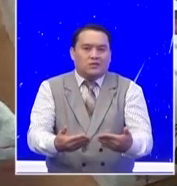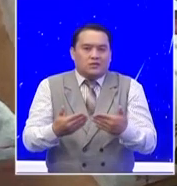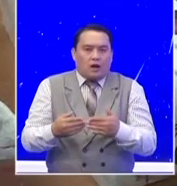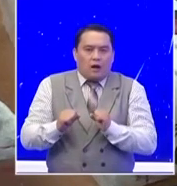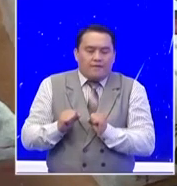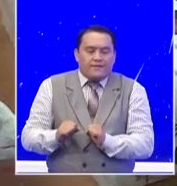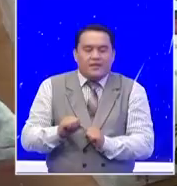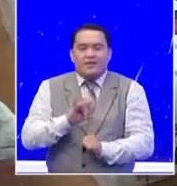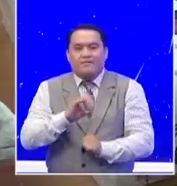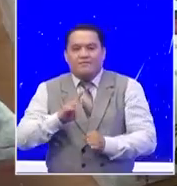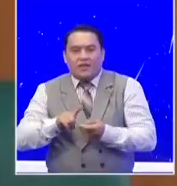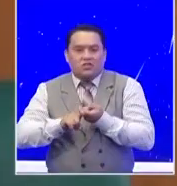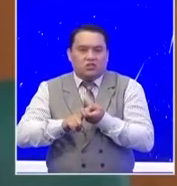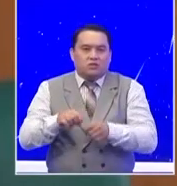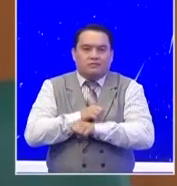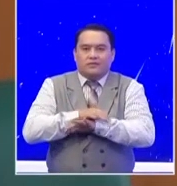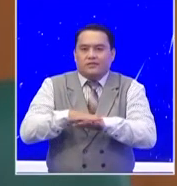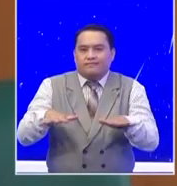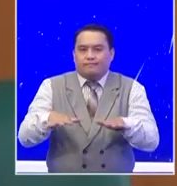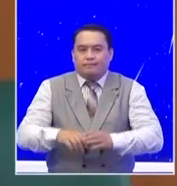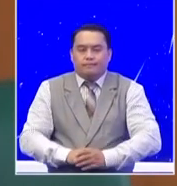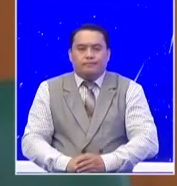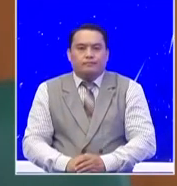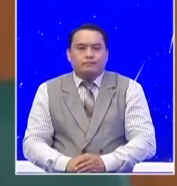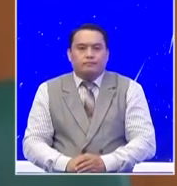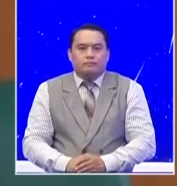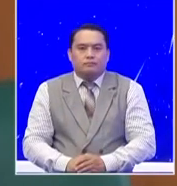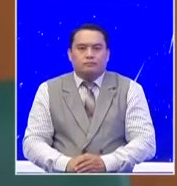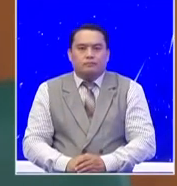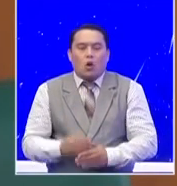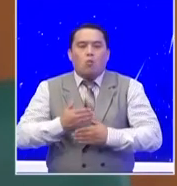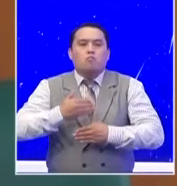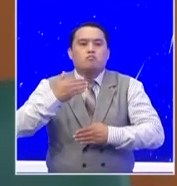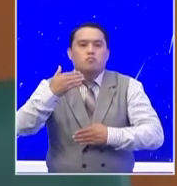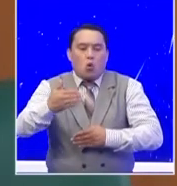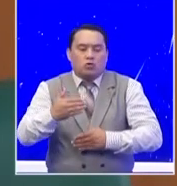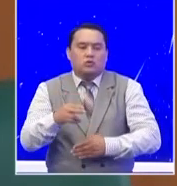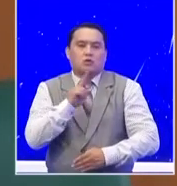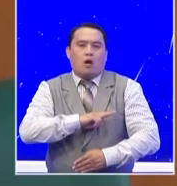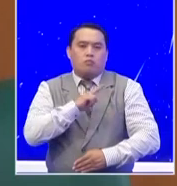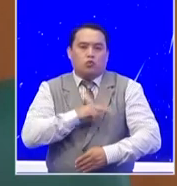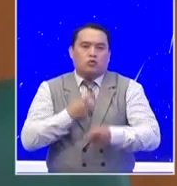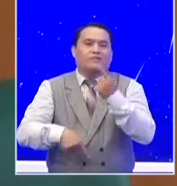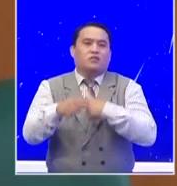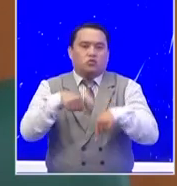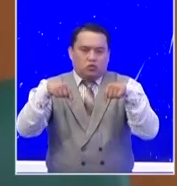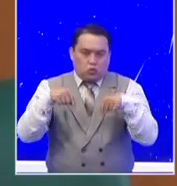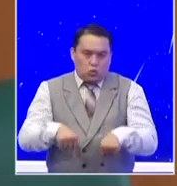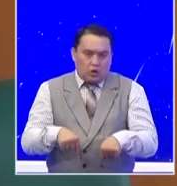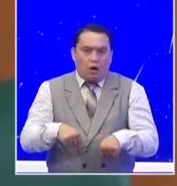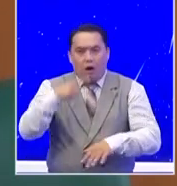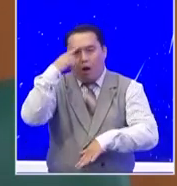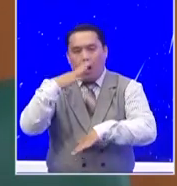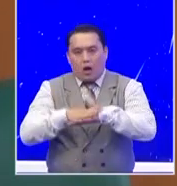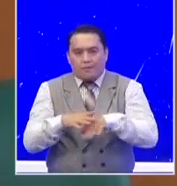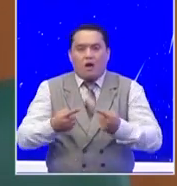распространение инфекции среди населения. После работы они не идут домой, идут сюда, здесь отдыхают. Спасибо акимату,